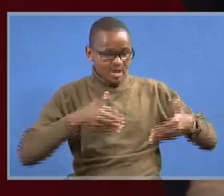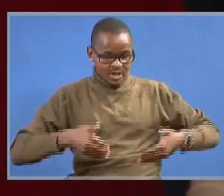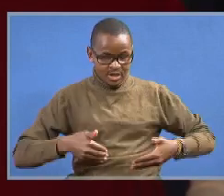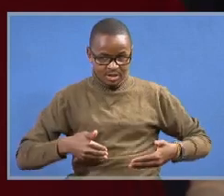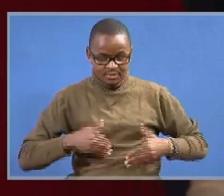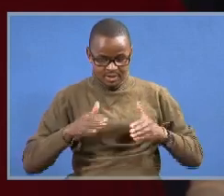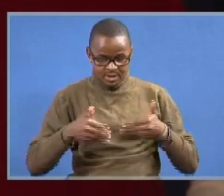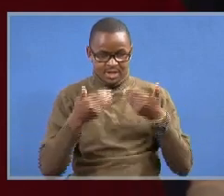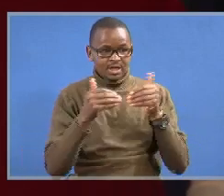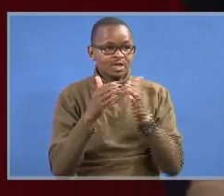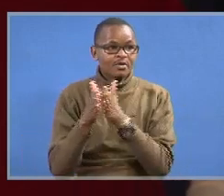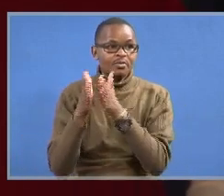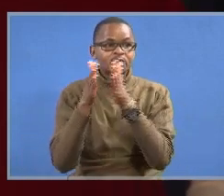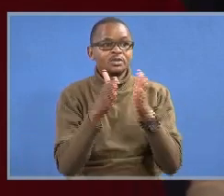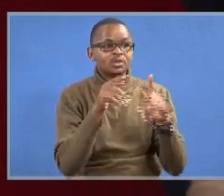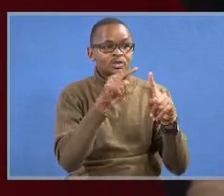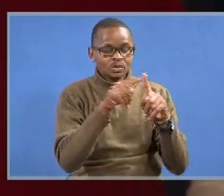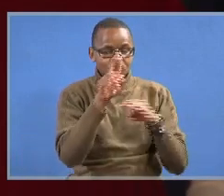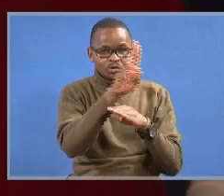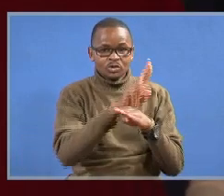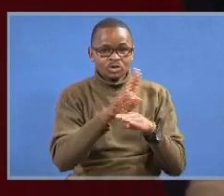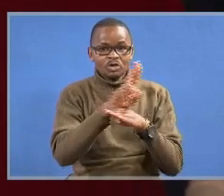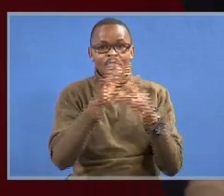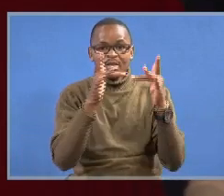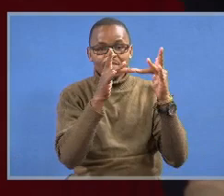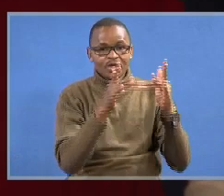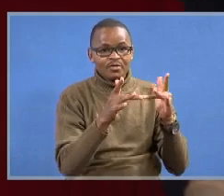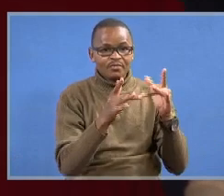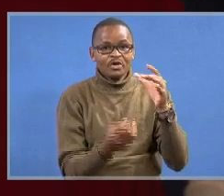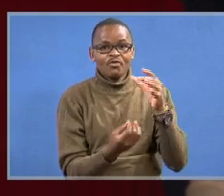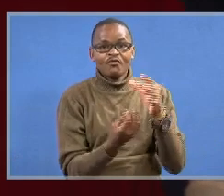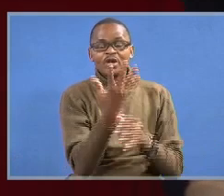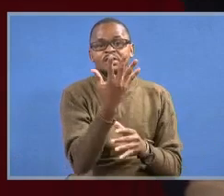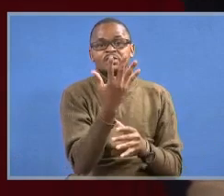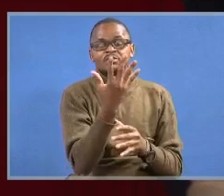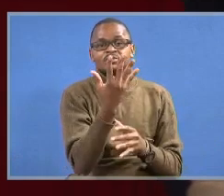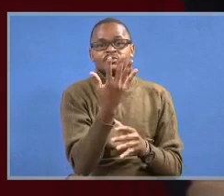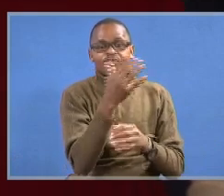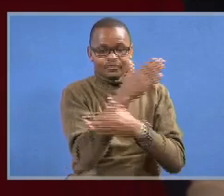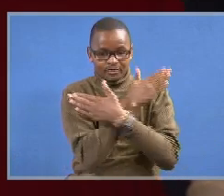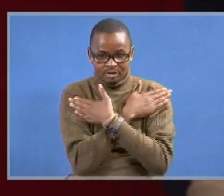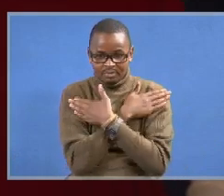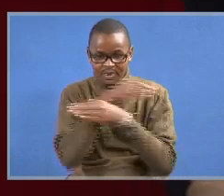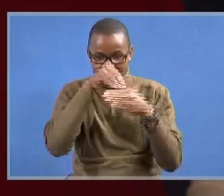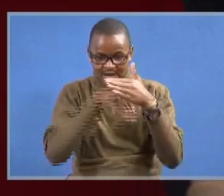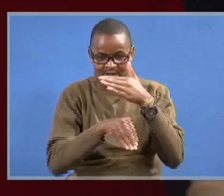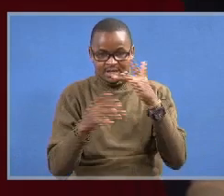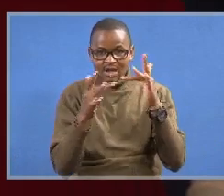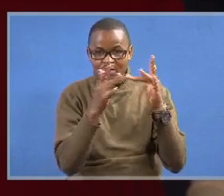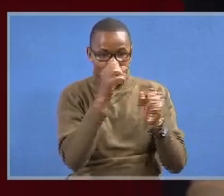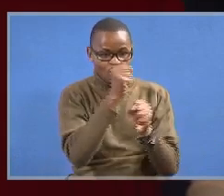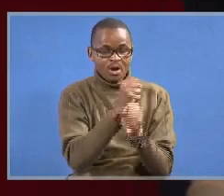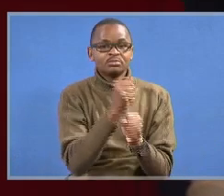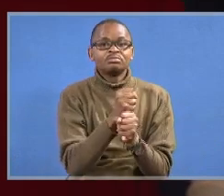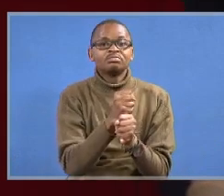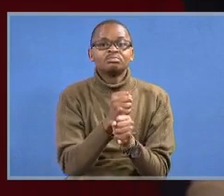giving them the opportunity to use the internet to foster friendships, access online work,